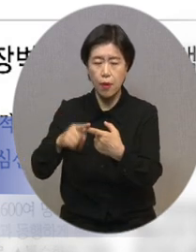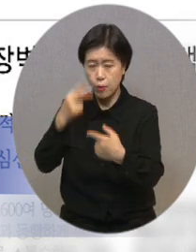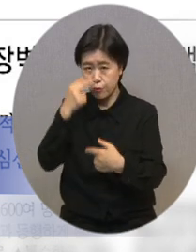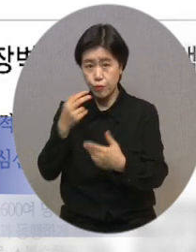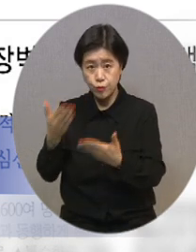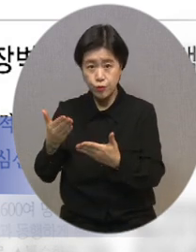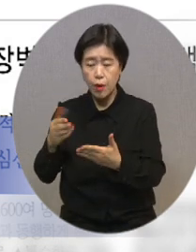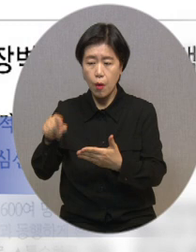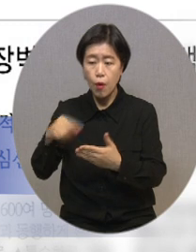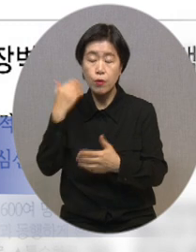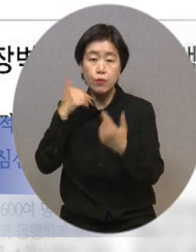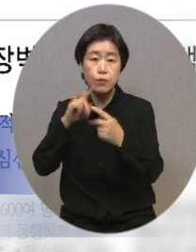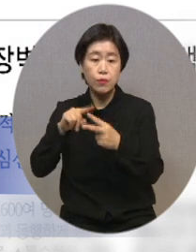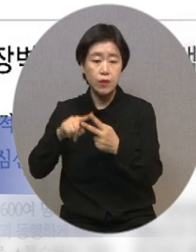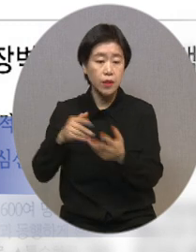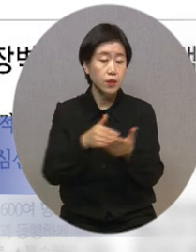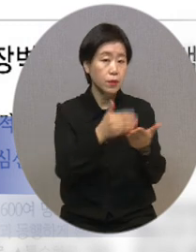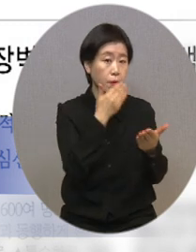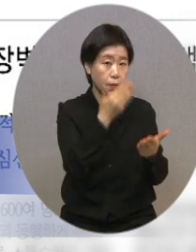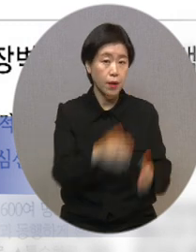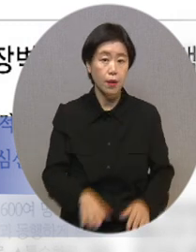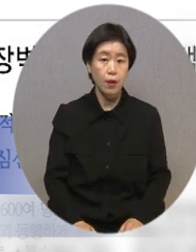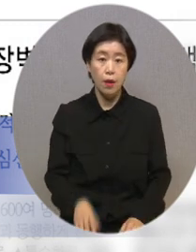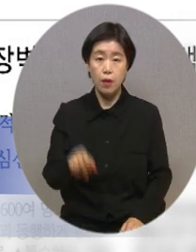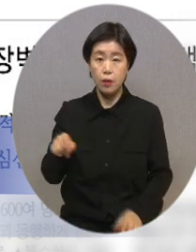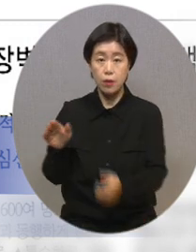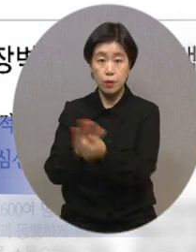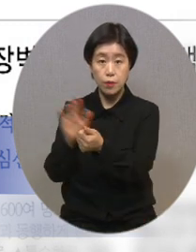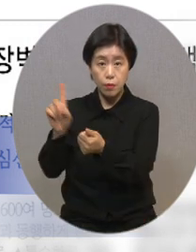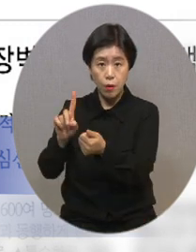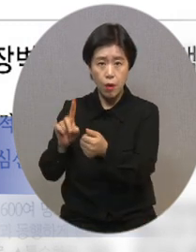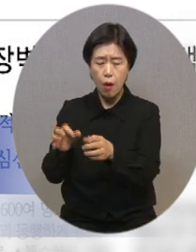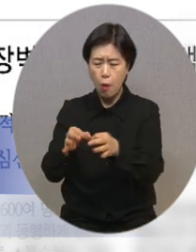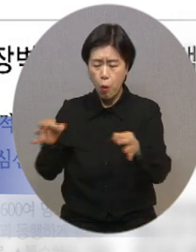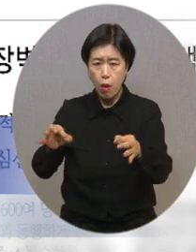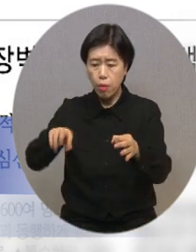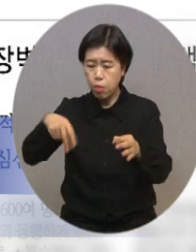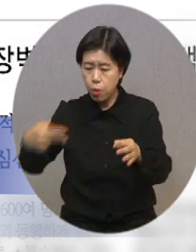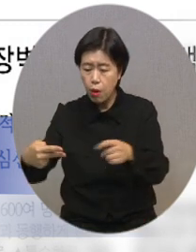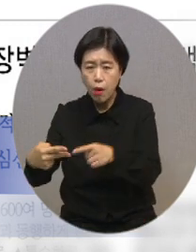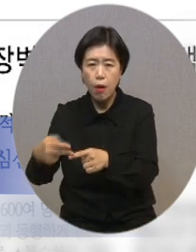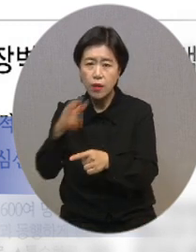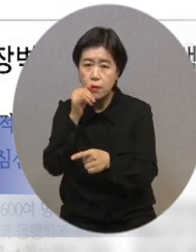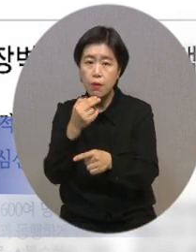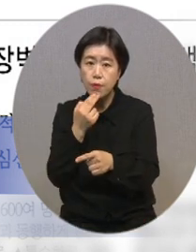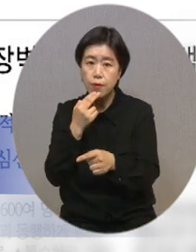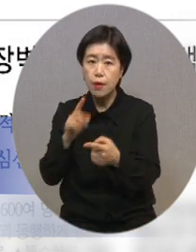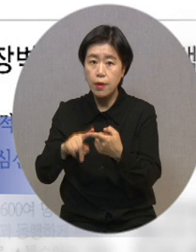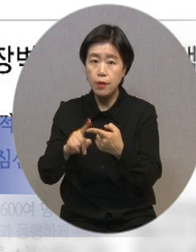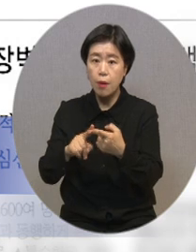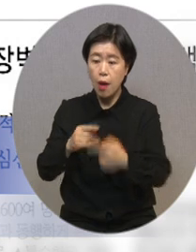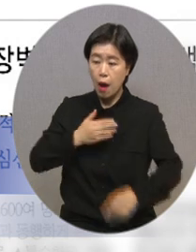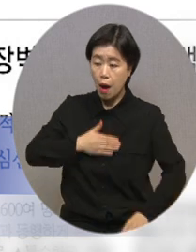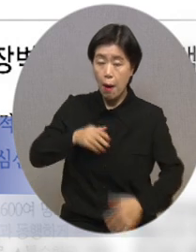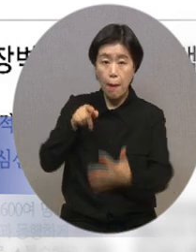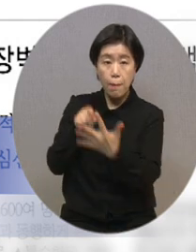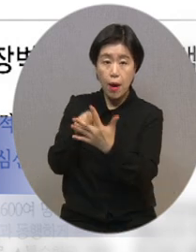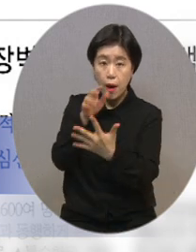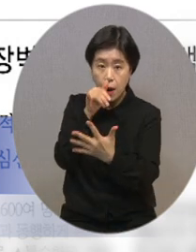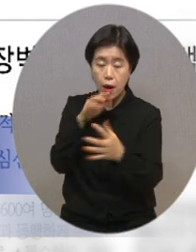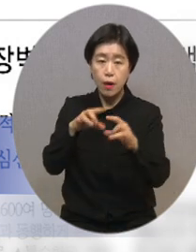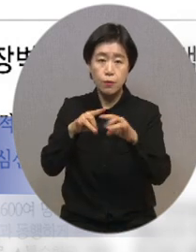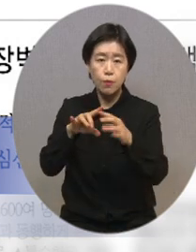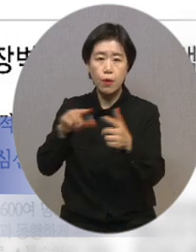개정했습니다 이번 서비스는 장시간 쓰러짐 등을 감지하고 신고하는이 정보 통신 기술